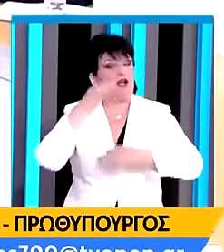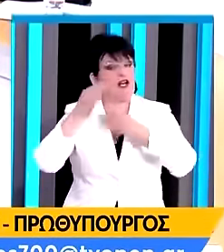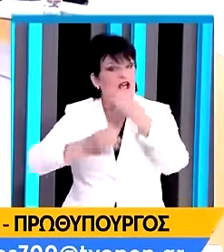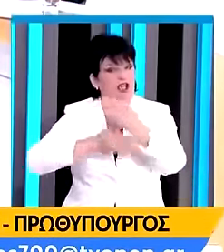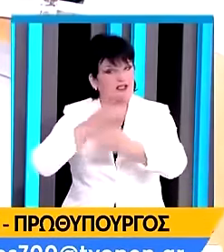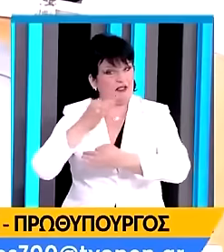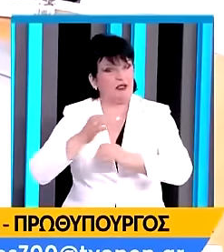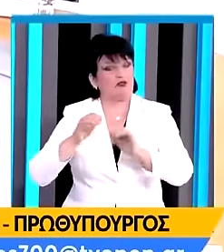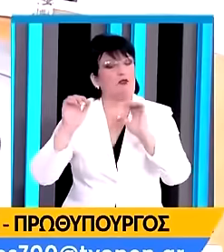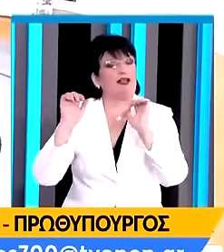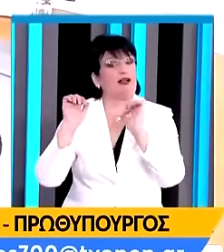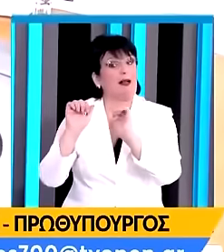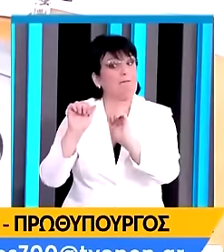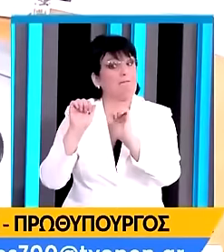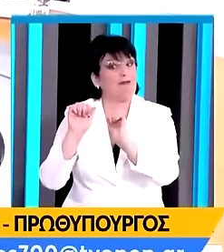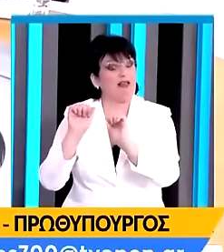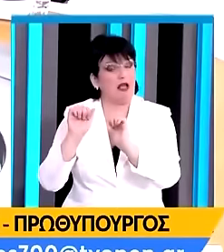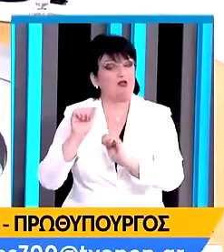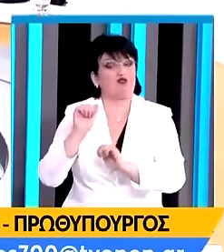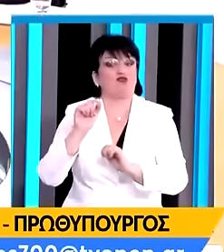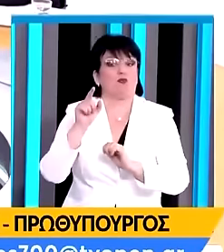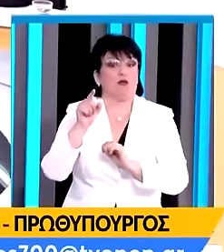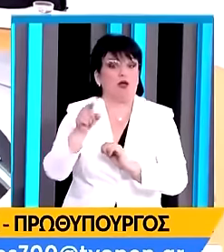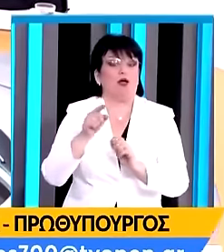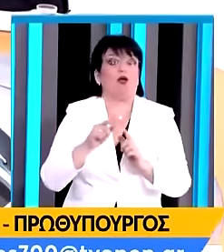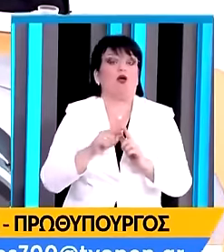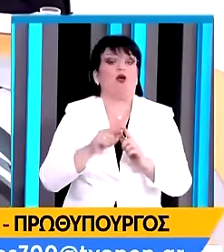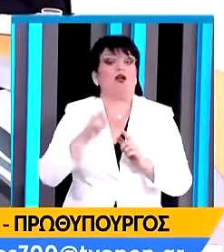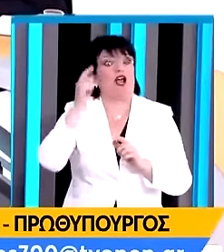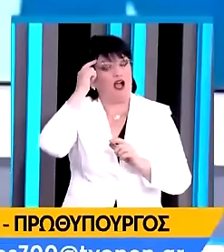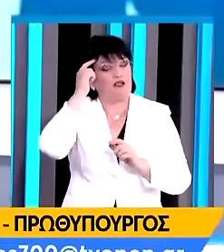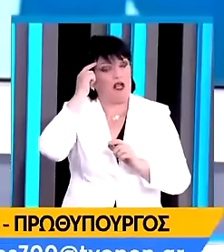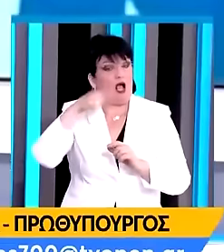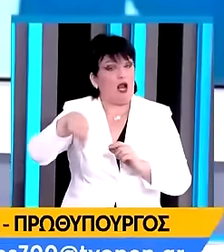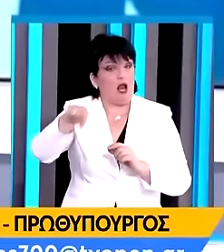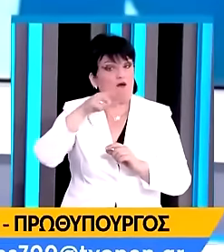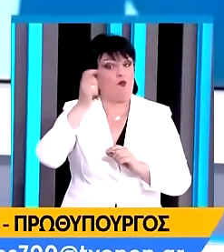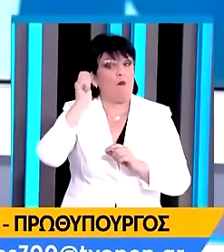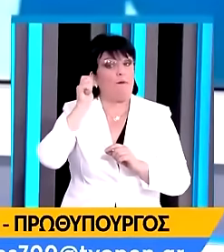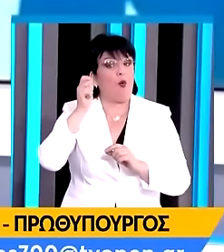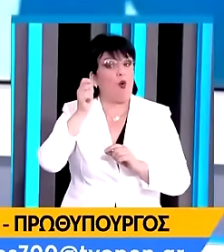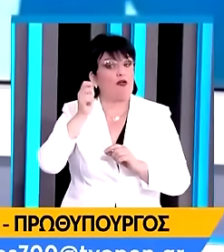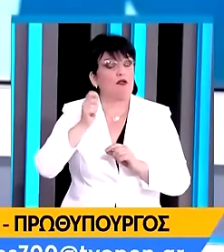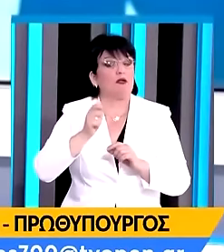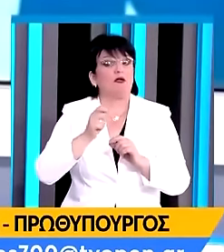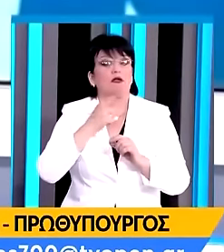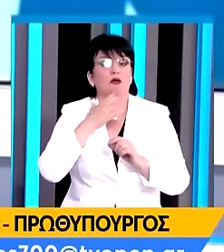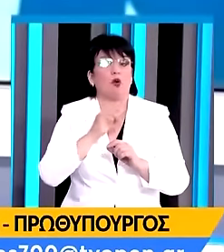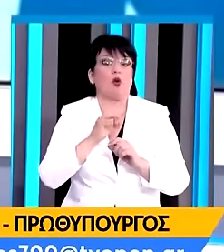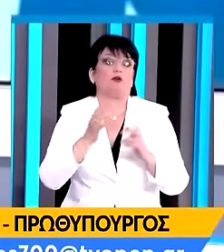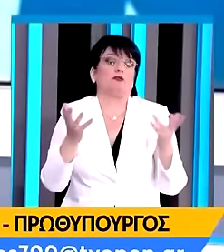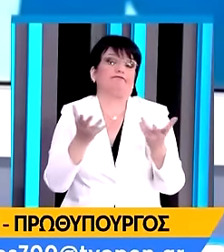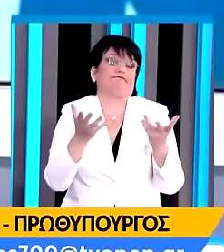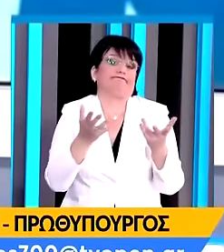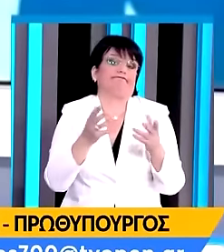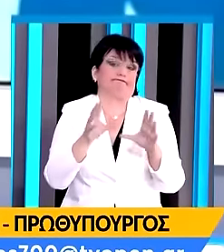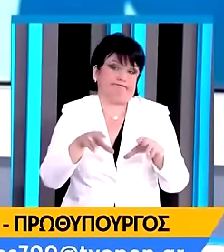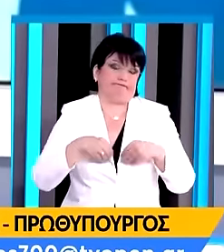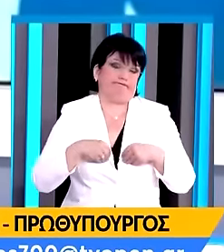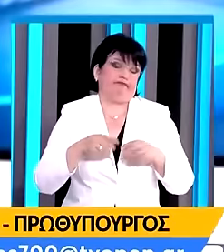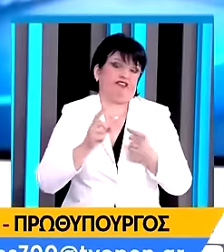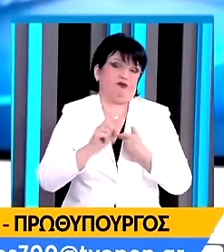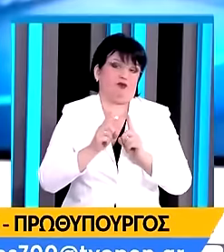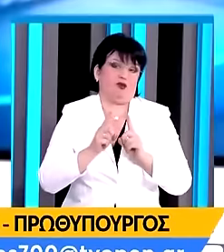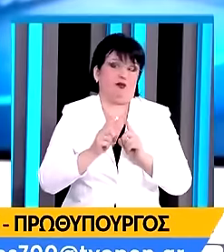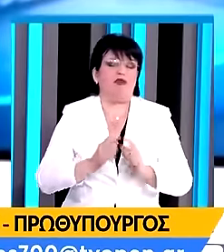μεγάλη πίεση στα Σκόπια και στην ηγεσία τους, να αντιληφθούν ότι αυτή η πολιτική τελικά θα τους οδηγήσει σε μια διεθνή απομόνωση. Και δεν νομίζω ότι αυτό το θέλετε. Μήπως πάνε